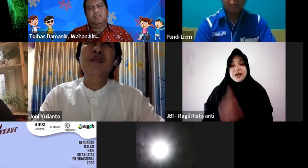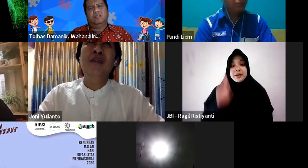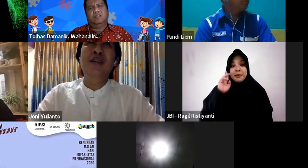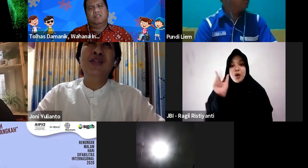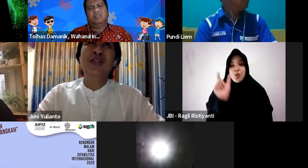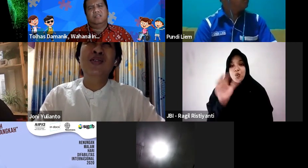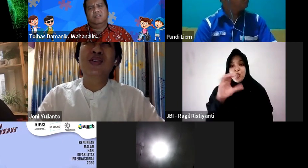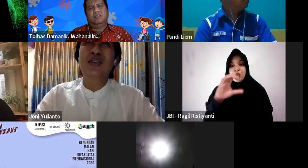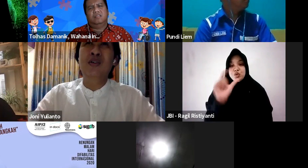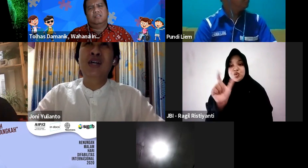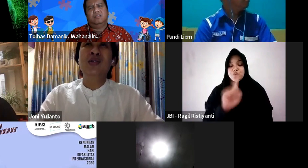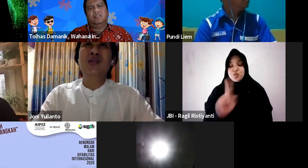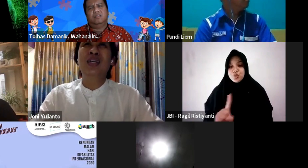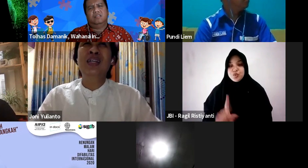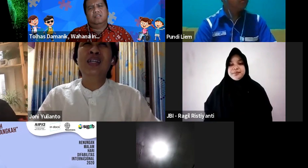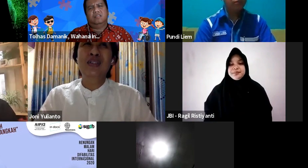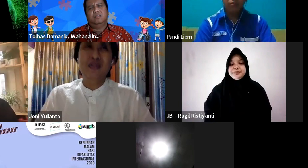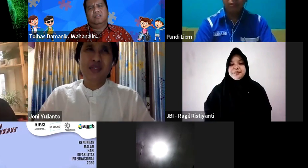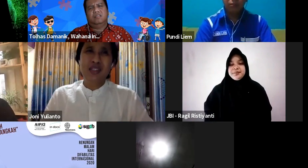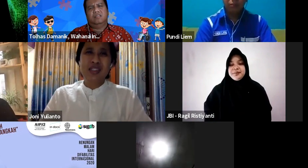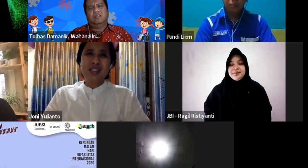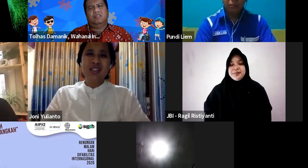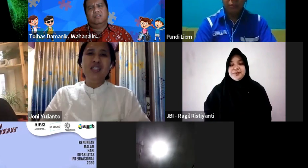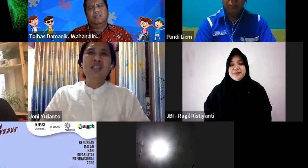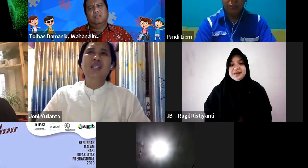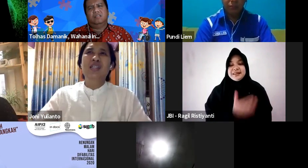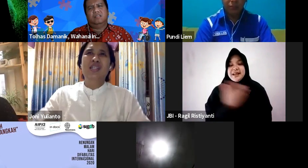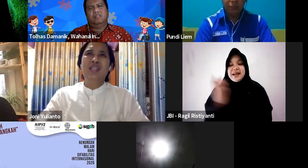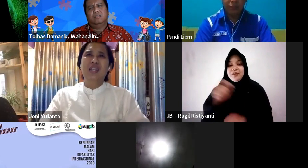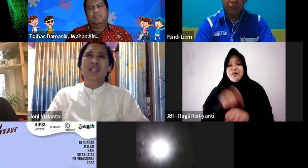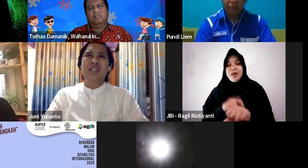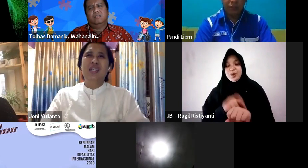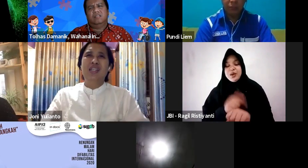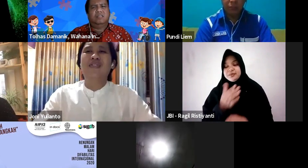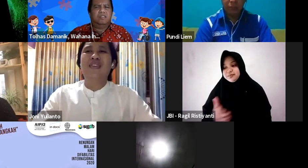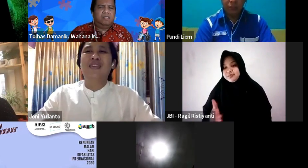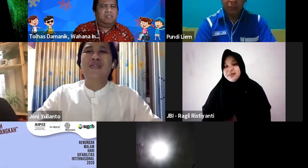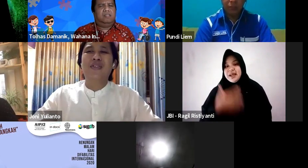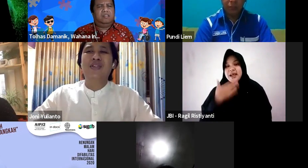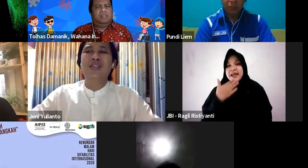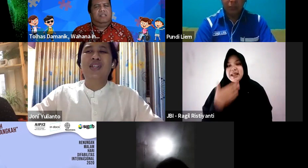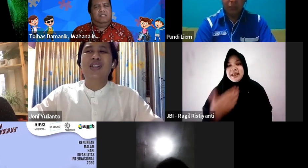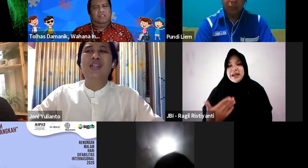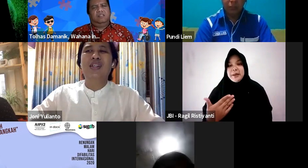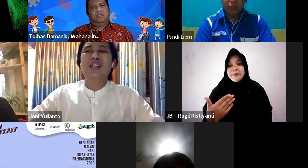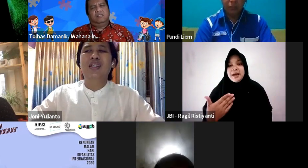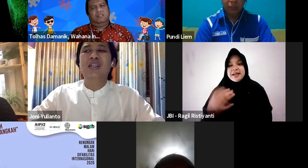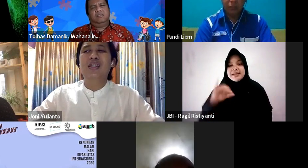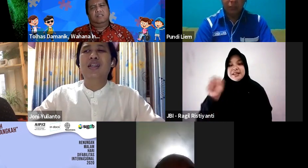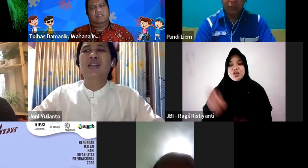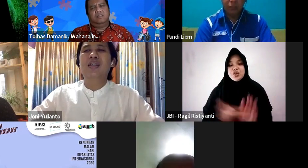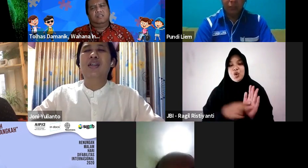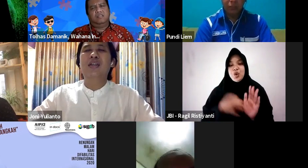silahkan merujuk waktunya spam Makasih Mas Joni a